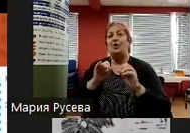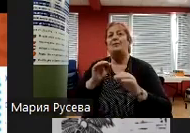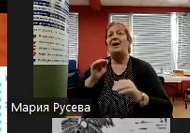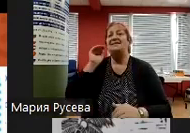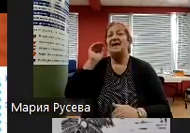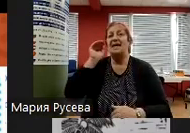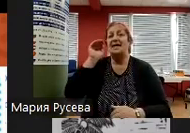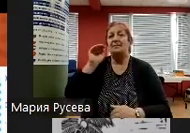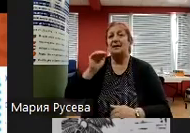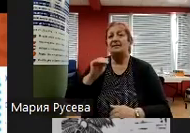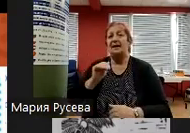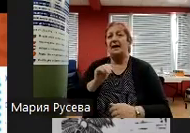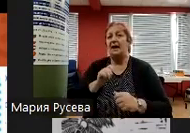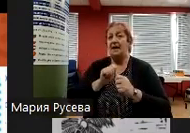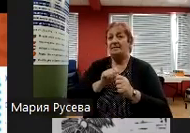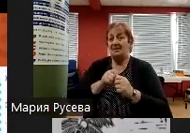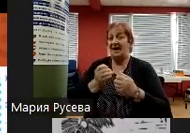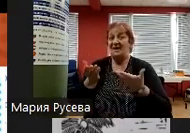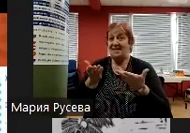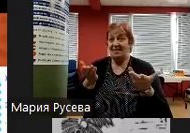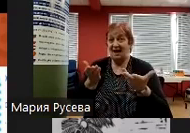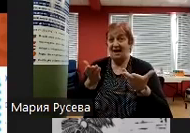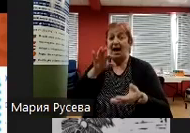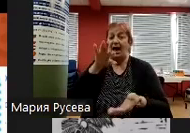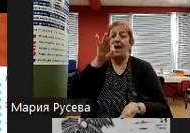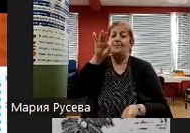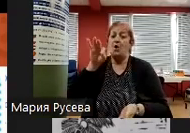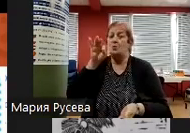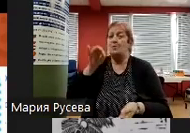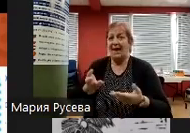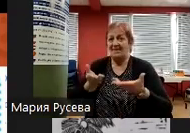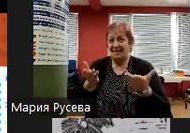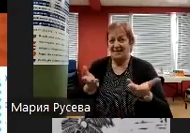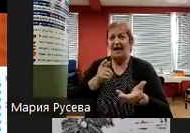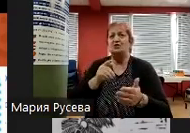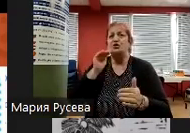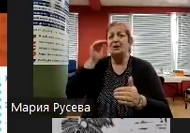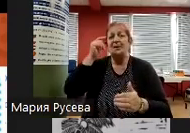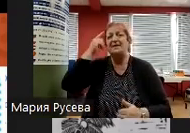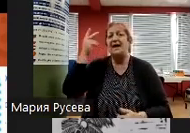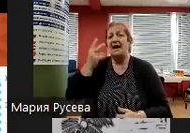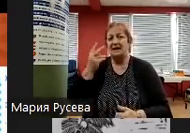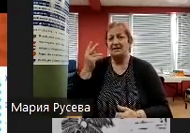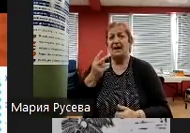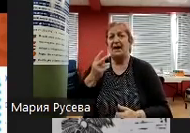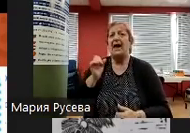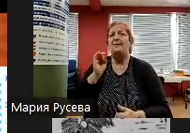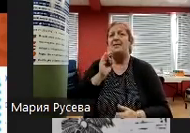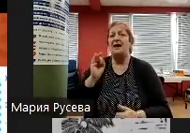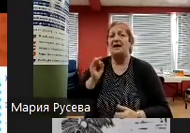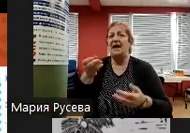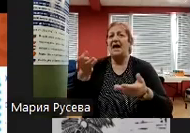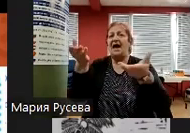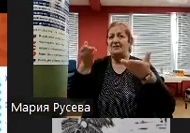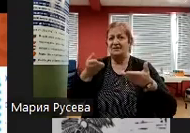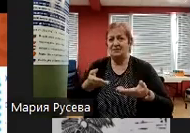бъде съставена така и подбрана така, че да бъде разбираема и